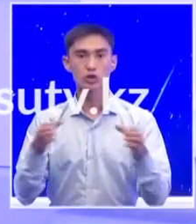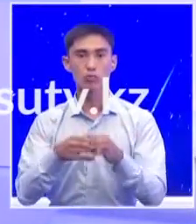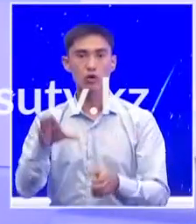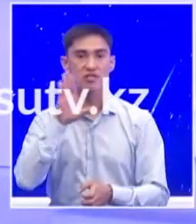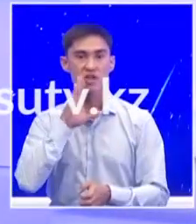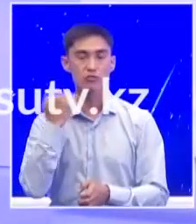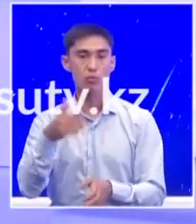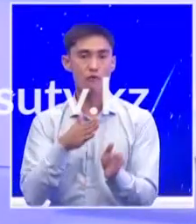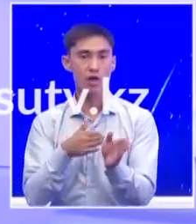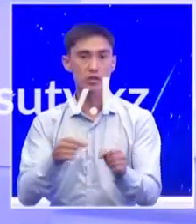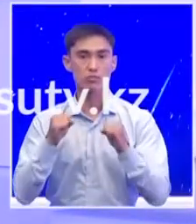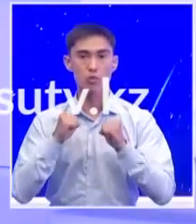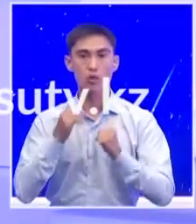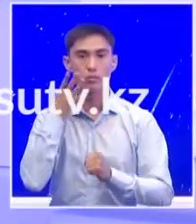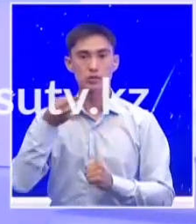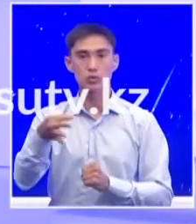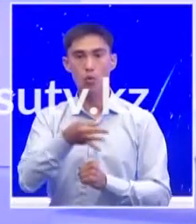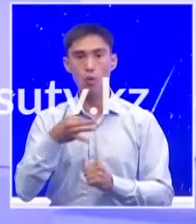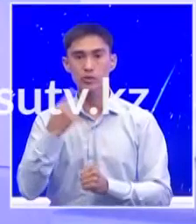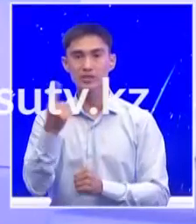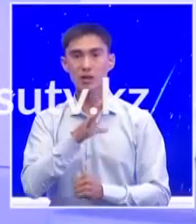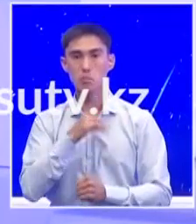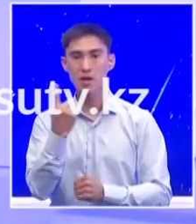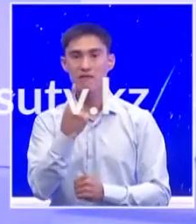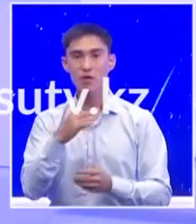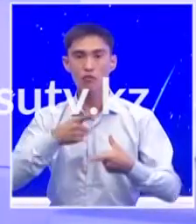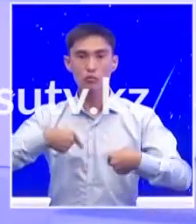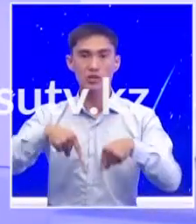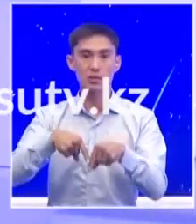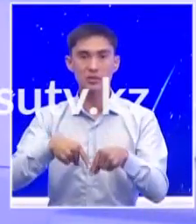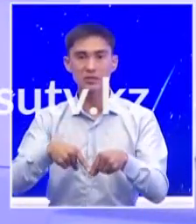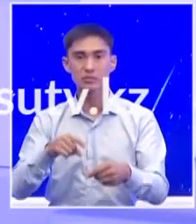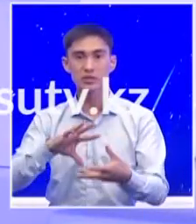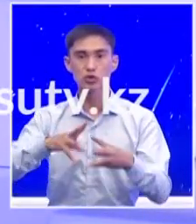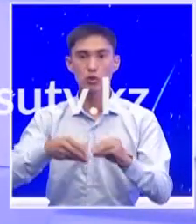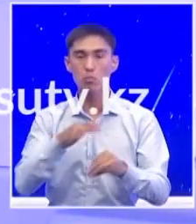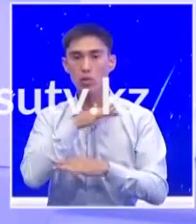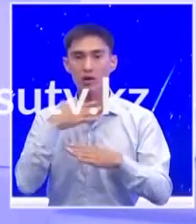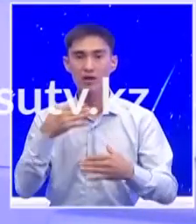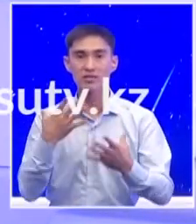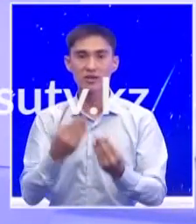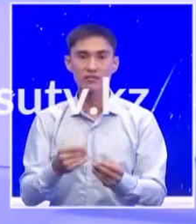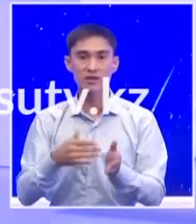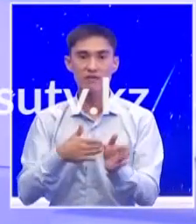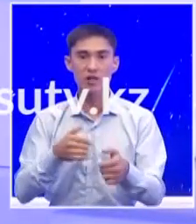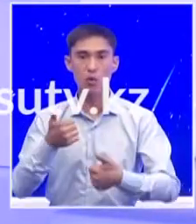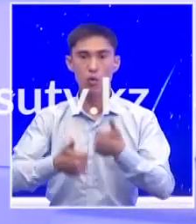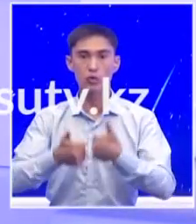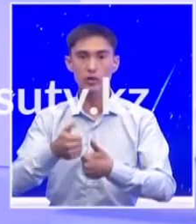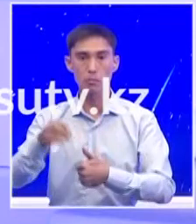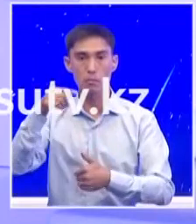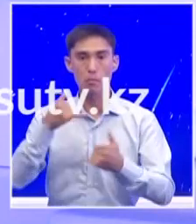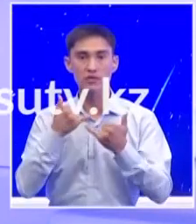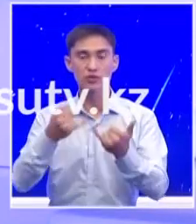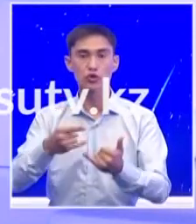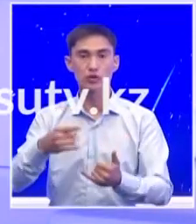Сборная девушек по велоспорту Алматинской области стала первой в общекомандном зачете многодневной велогонки, посвященной памяти